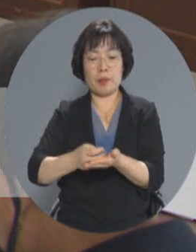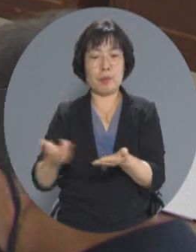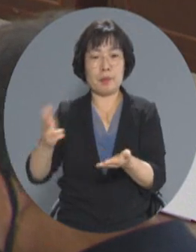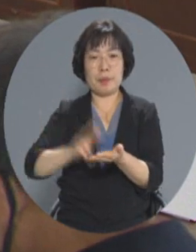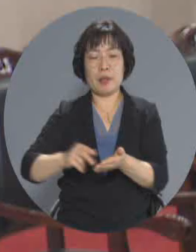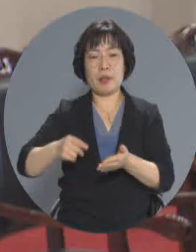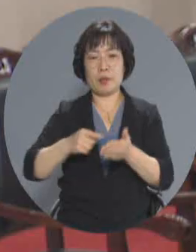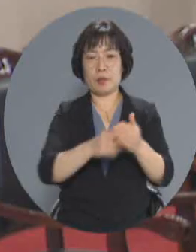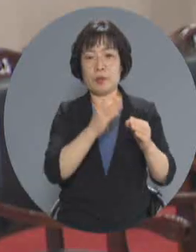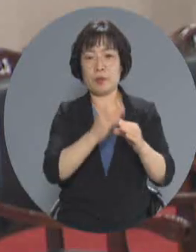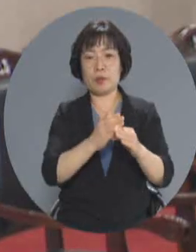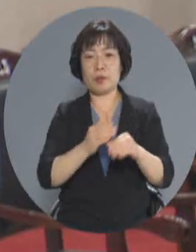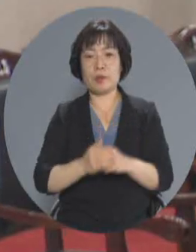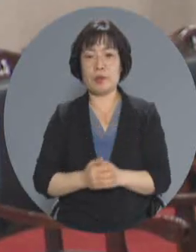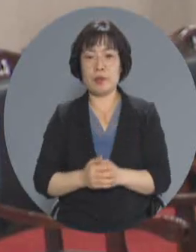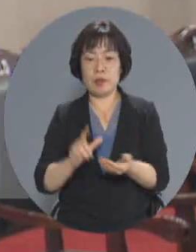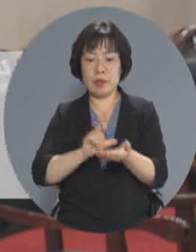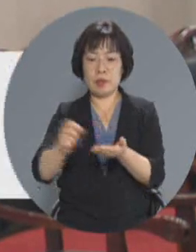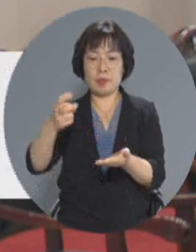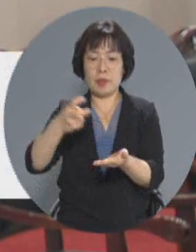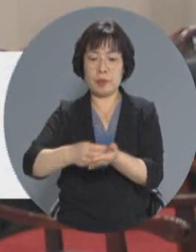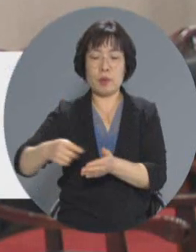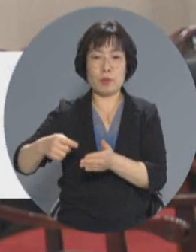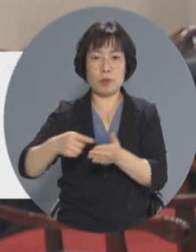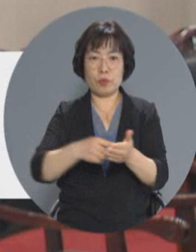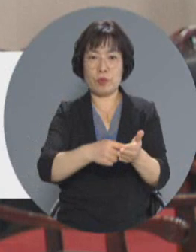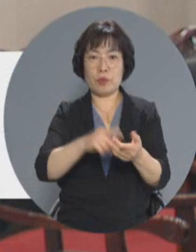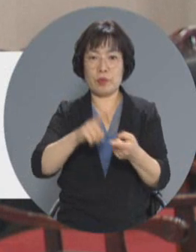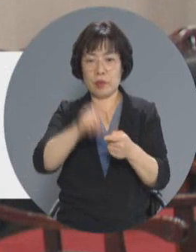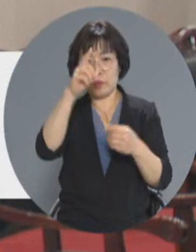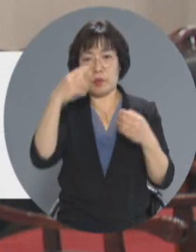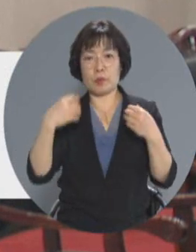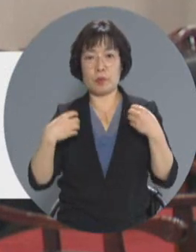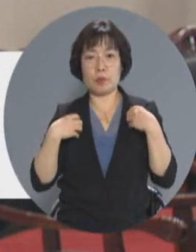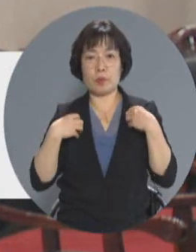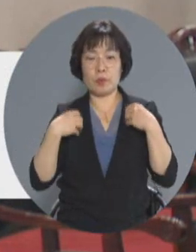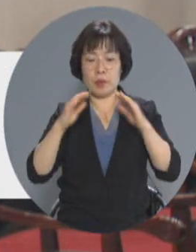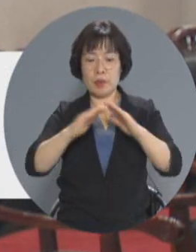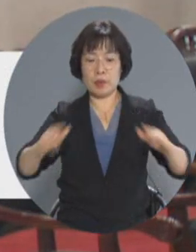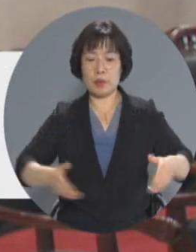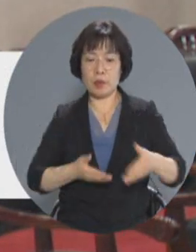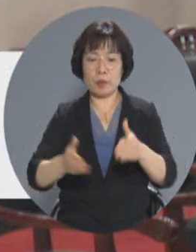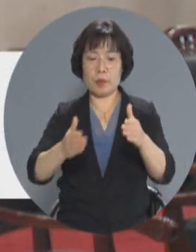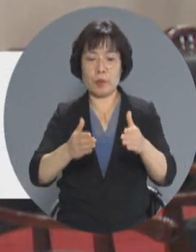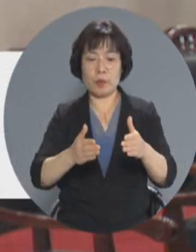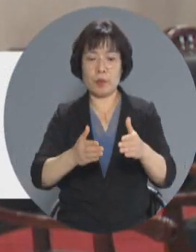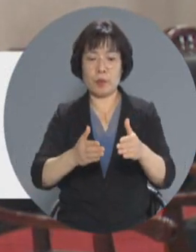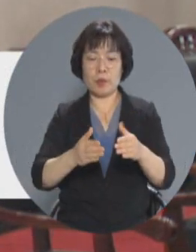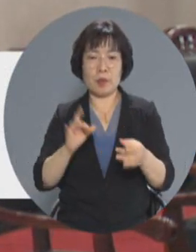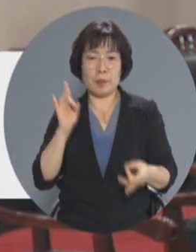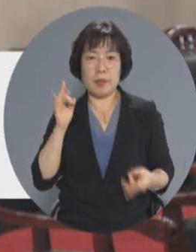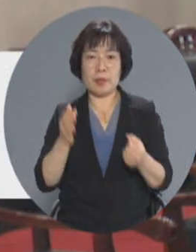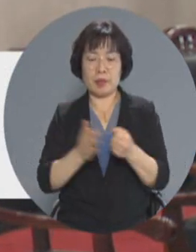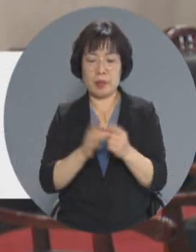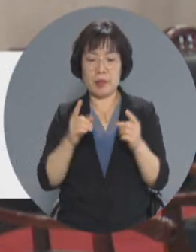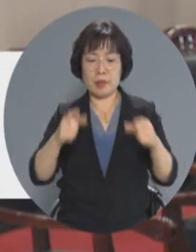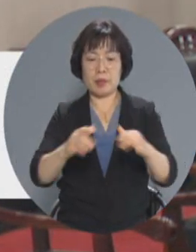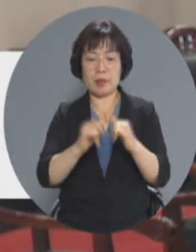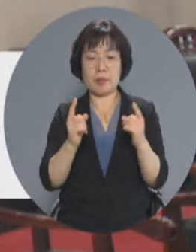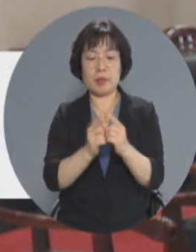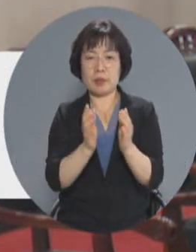있습니다. 조례로 추진하는 것은 정부나 현재 전남도가 안 하기 때문에 그런 겁니다. 그래서 주민들이 직접